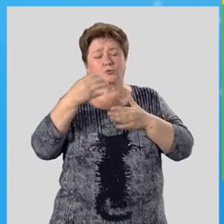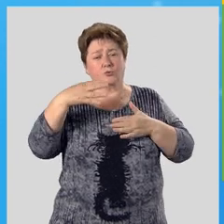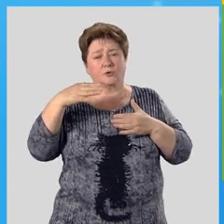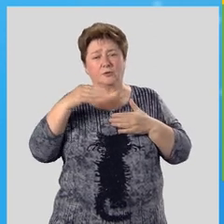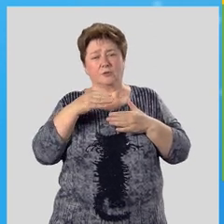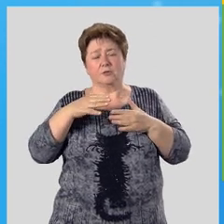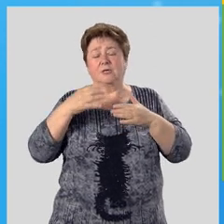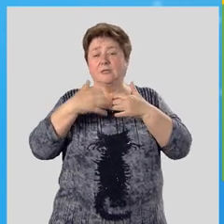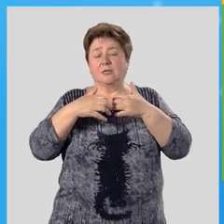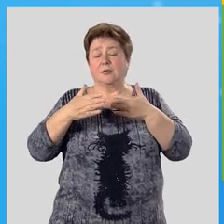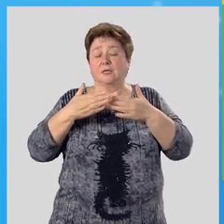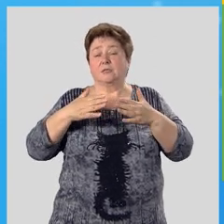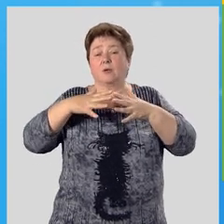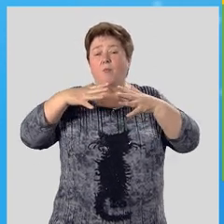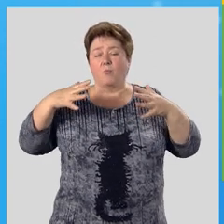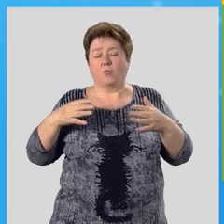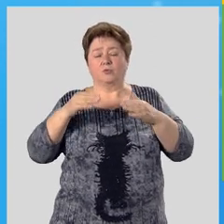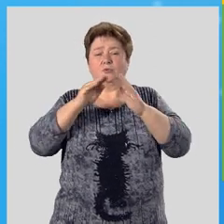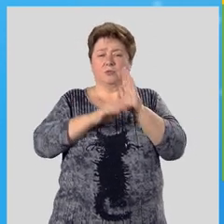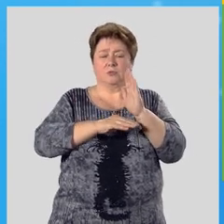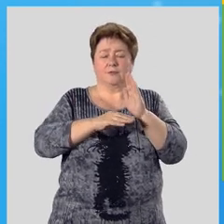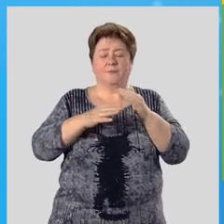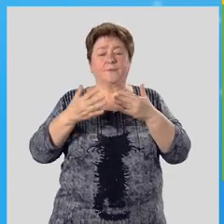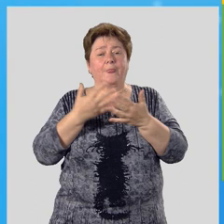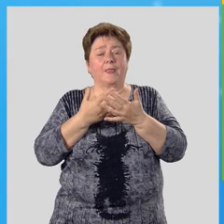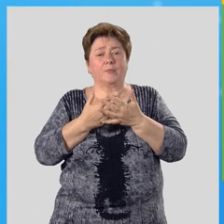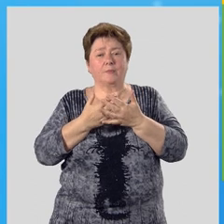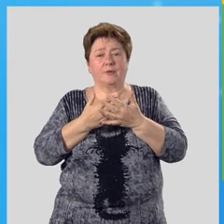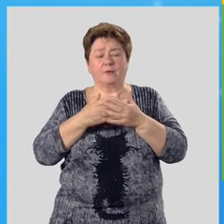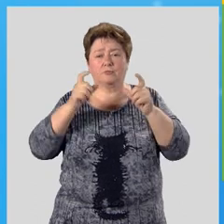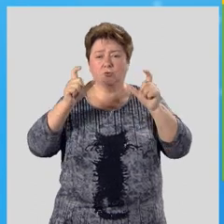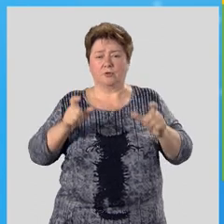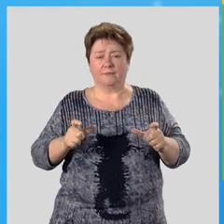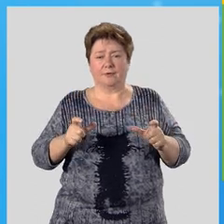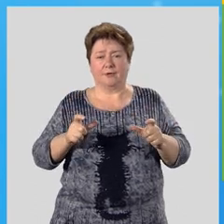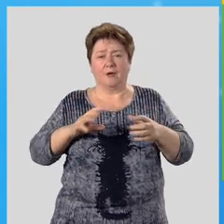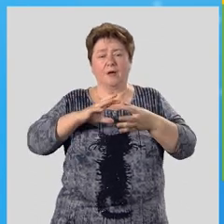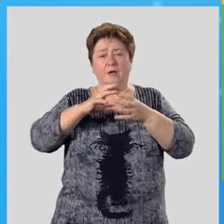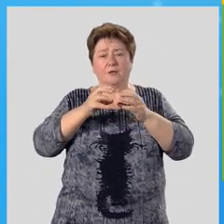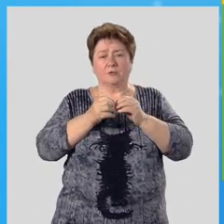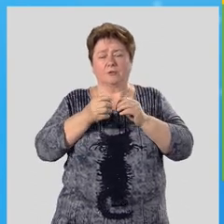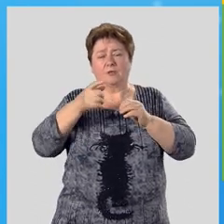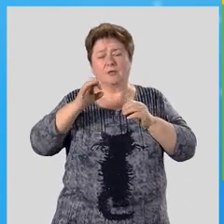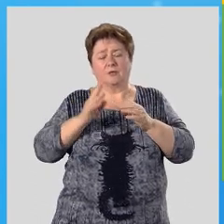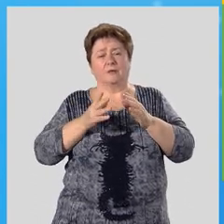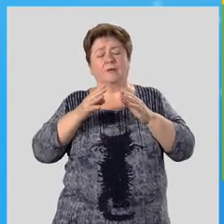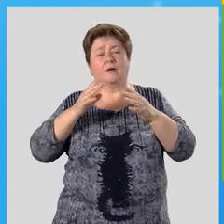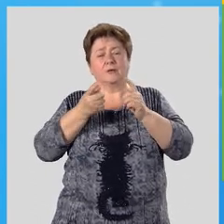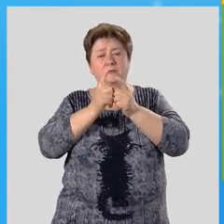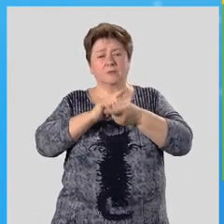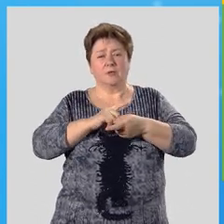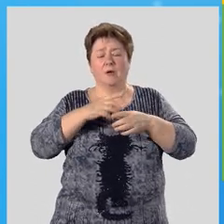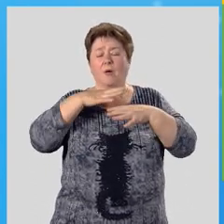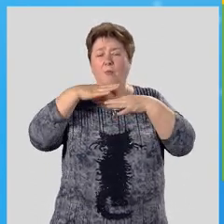средней. Если далее, то низкой. Например, у человека результаты генных мутаций –